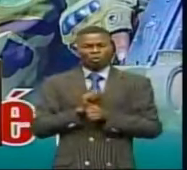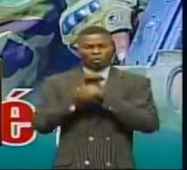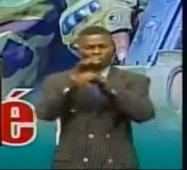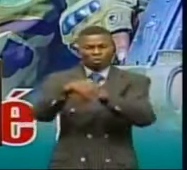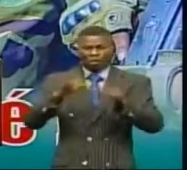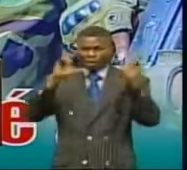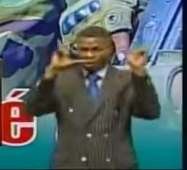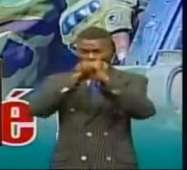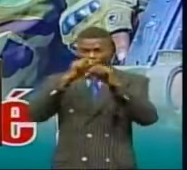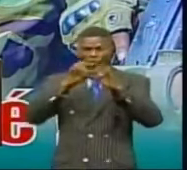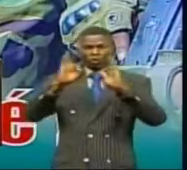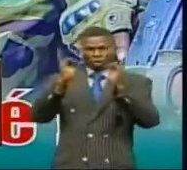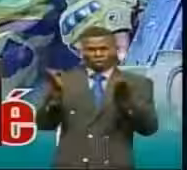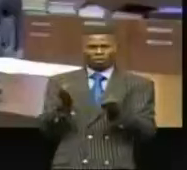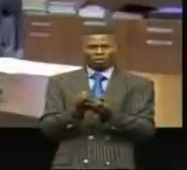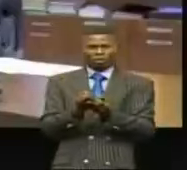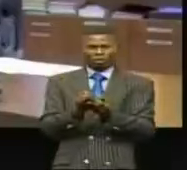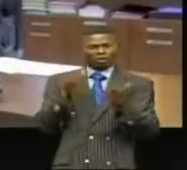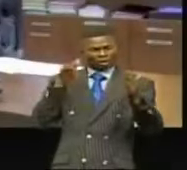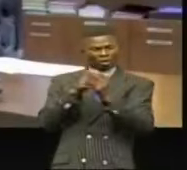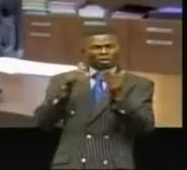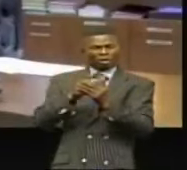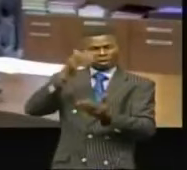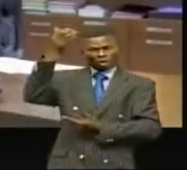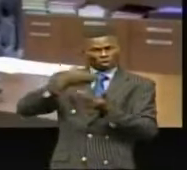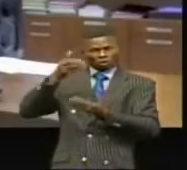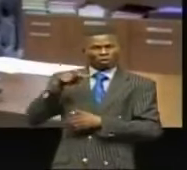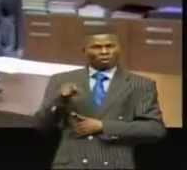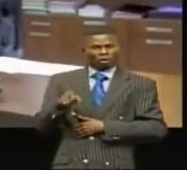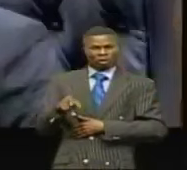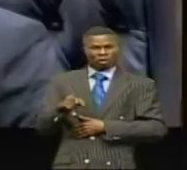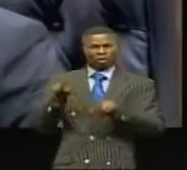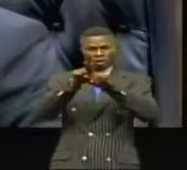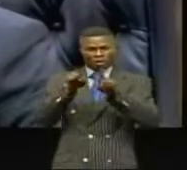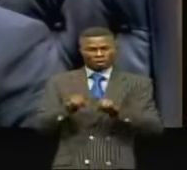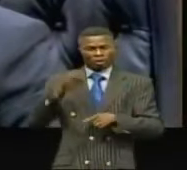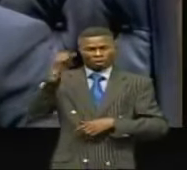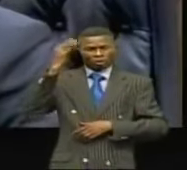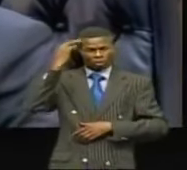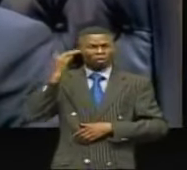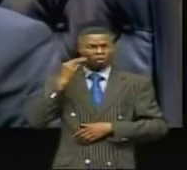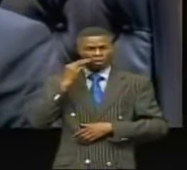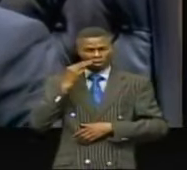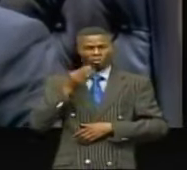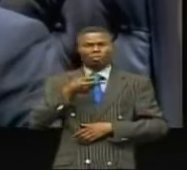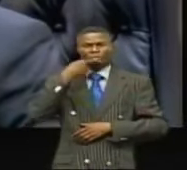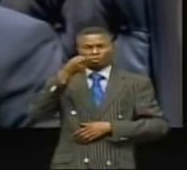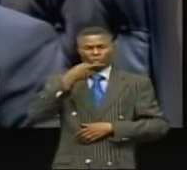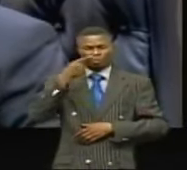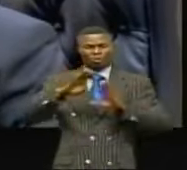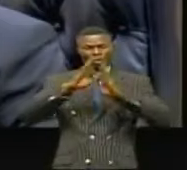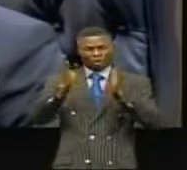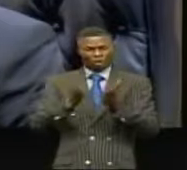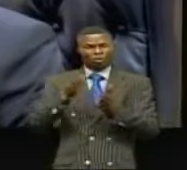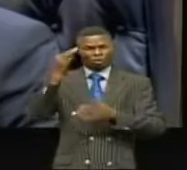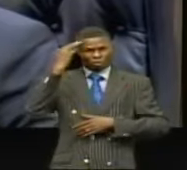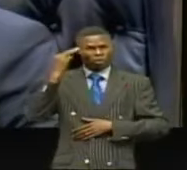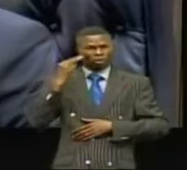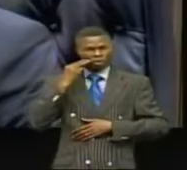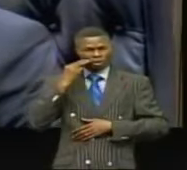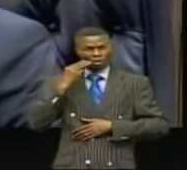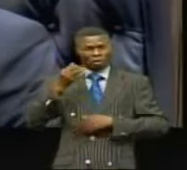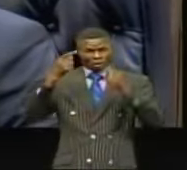en désapprobation de l'agression rwandaise. Il a aussi eu l'occasion de partager au cours de ses assises la